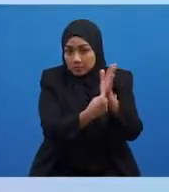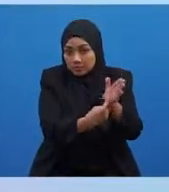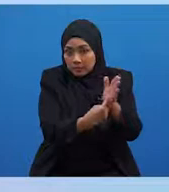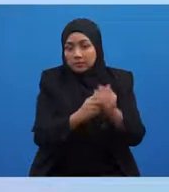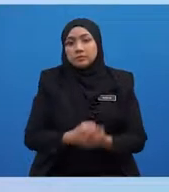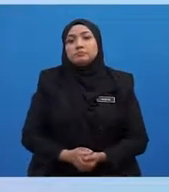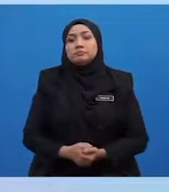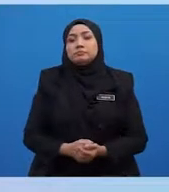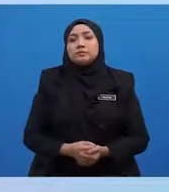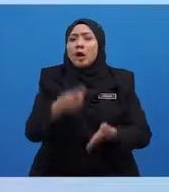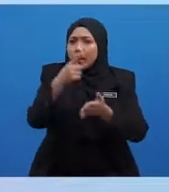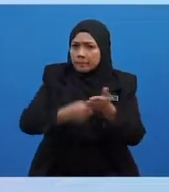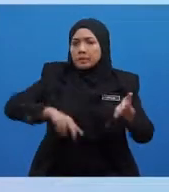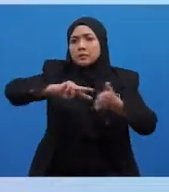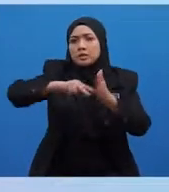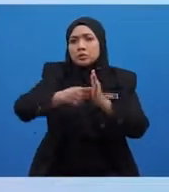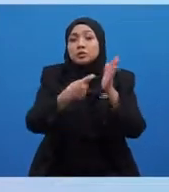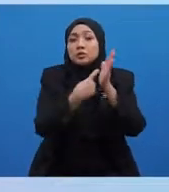yang dimaksudkan dengan jenama?